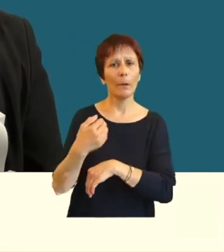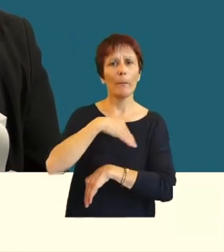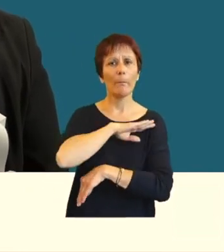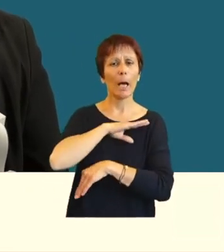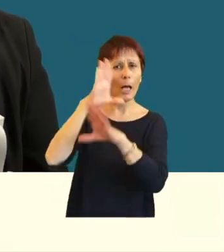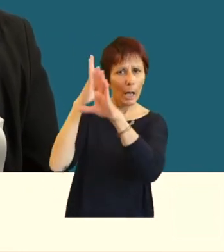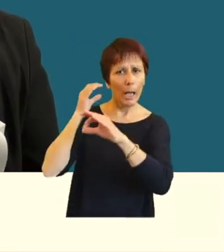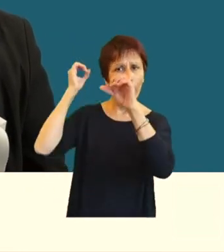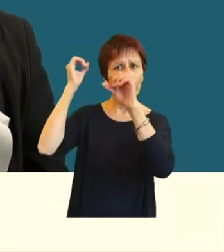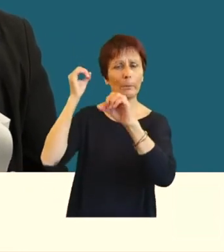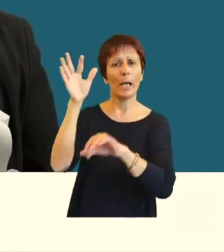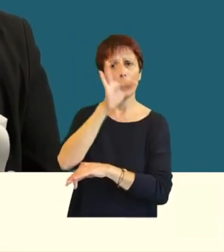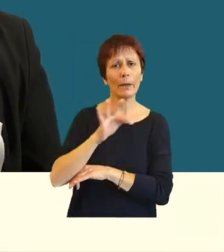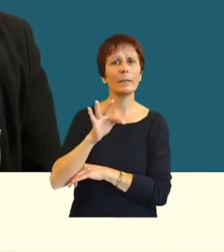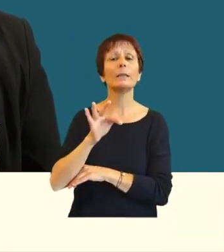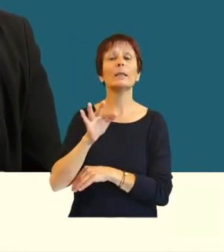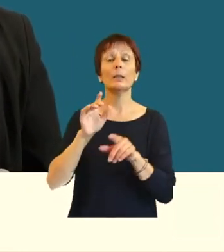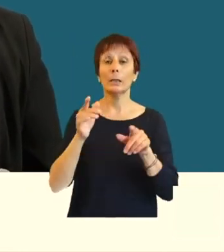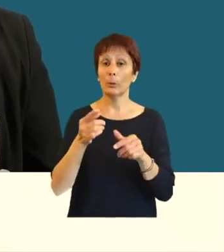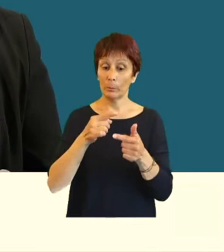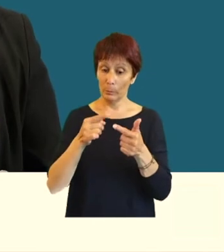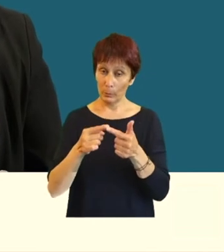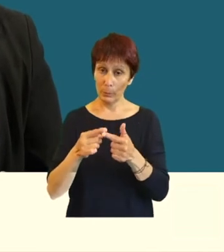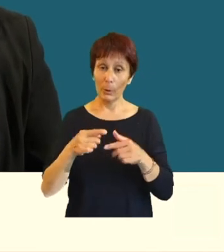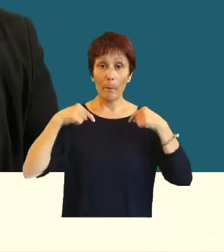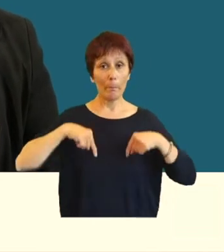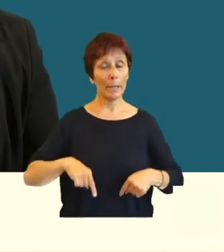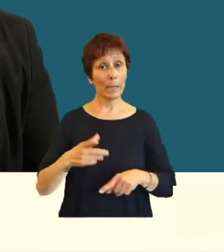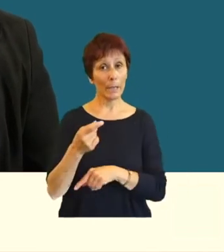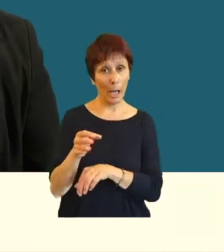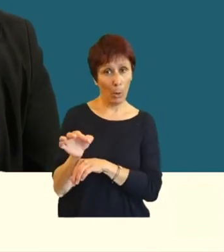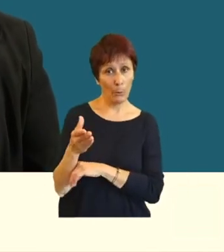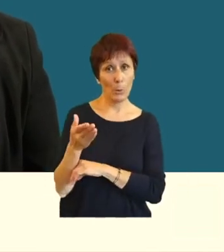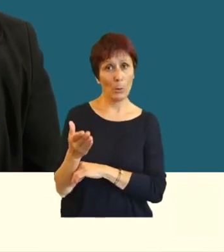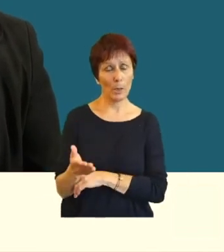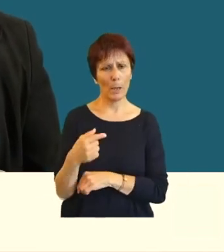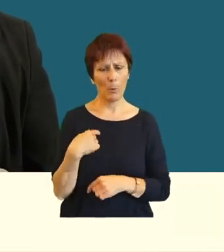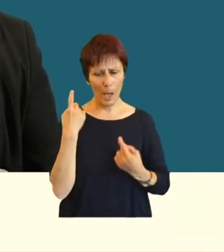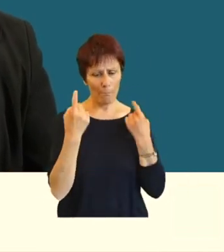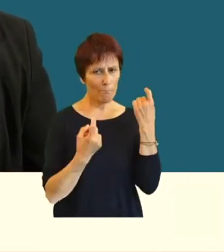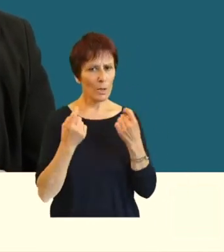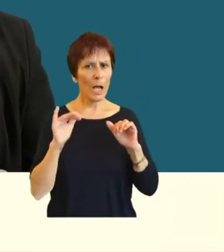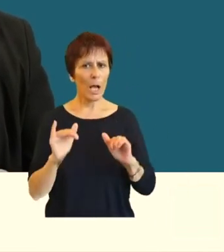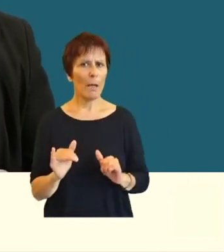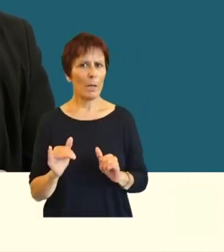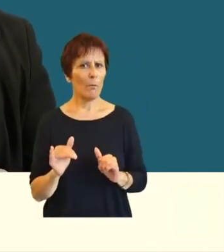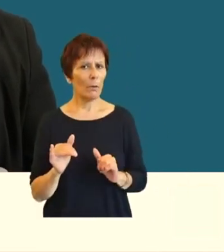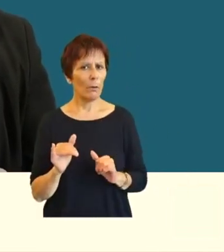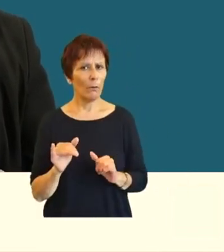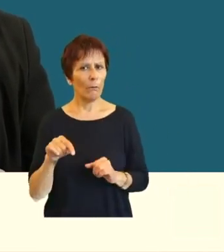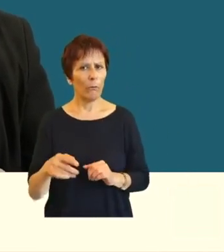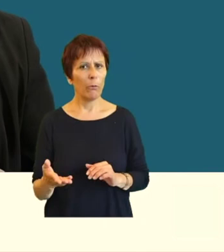et que le ministre de l'Éducation a banni de l'école. Vous ne m'en voudrez pas de mentionner cela, mon interrogation est légitime, car les communications